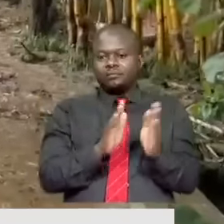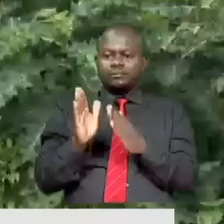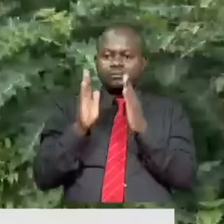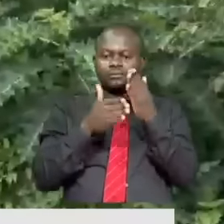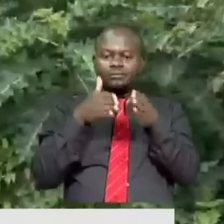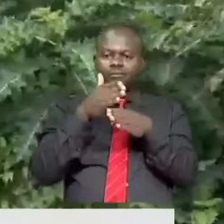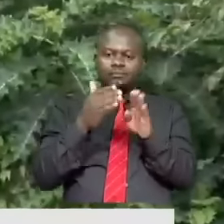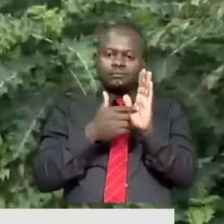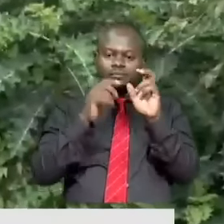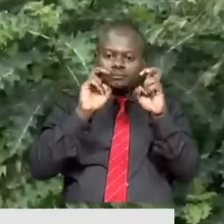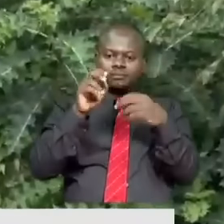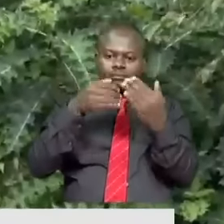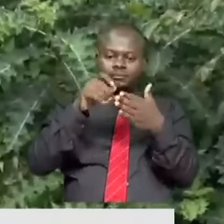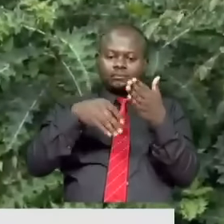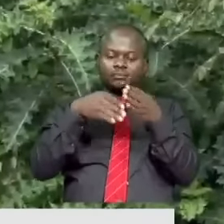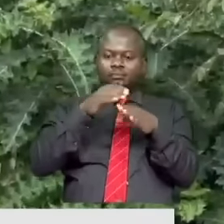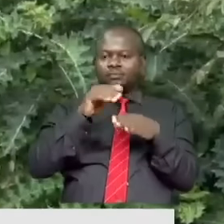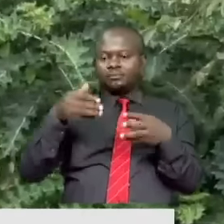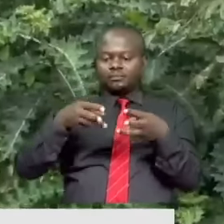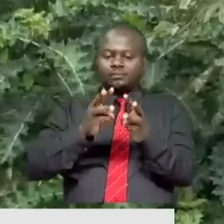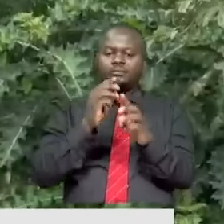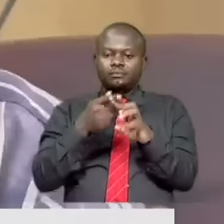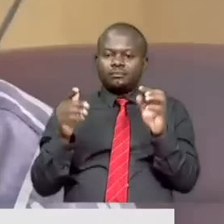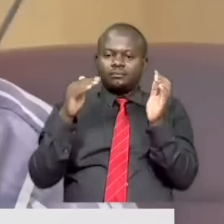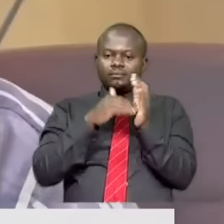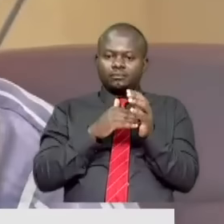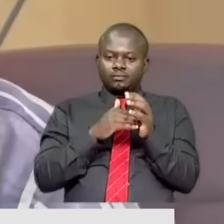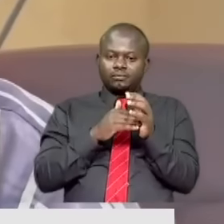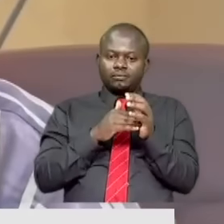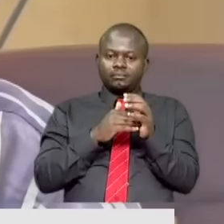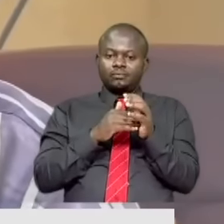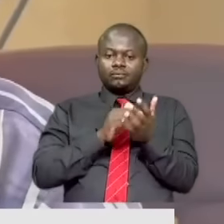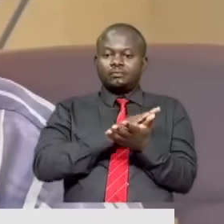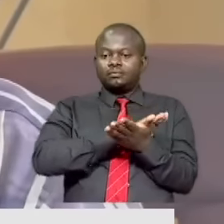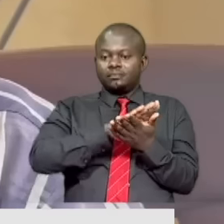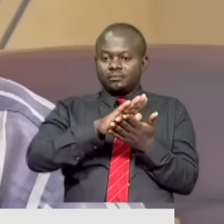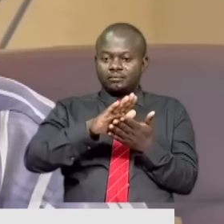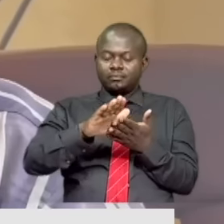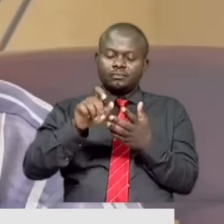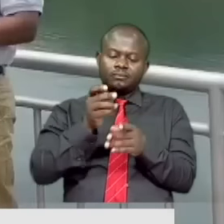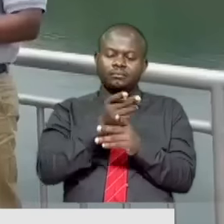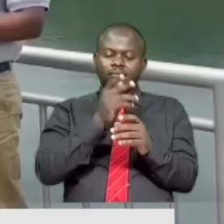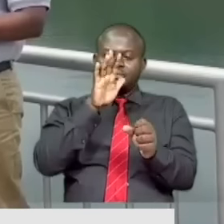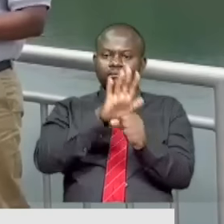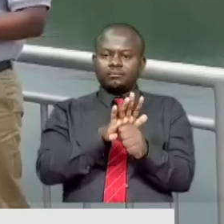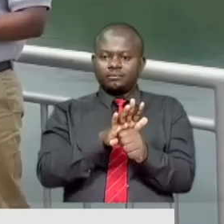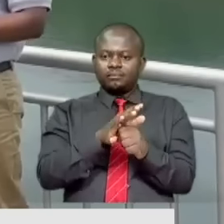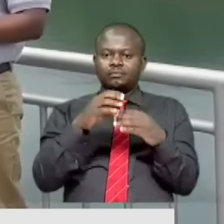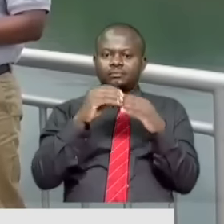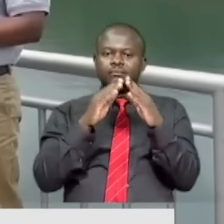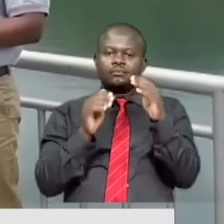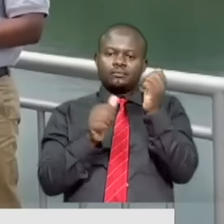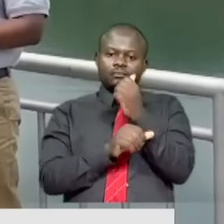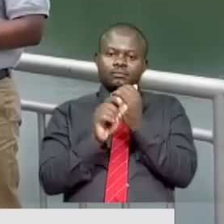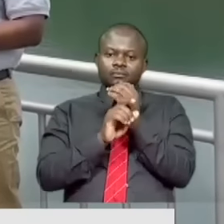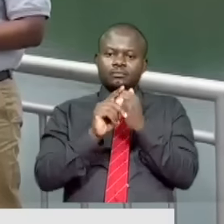biba bigaragaza ko bagomba kubaka ku bundi buryo hari cyari kandi nanone isuku igomba kwitabwaho cyane umuyobozi wungirije mu karere